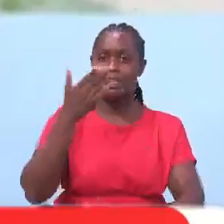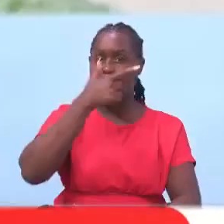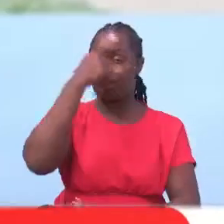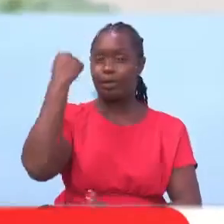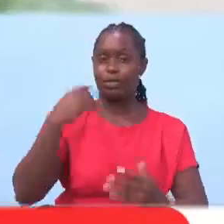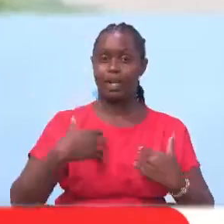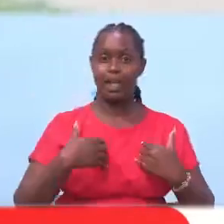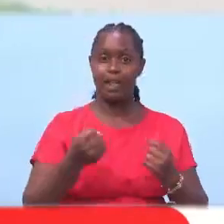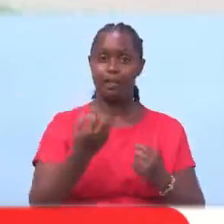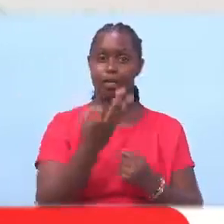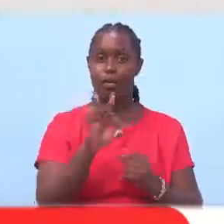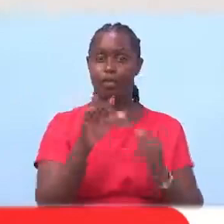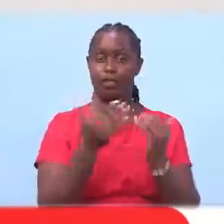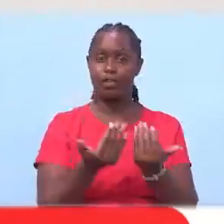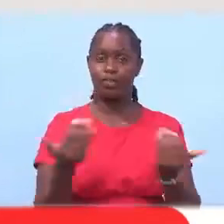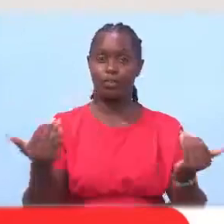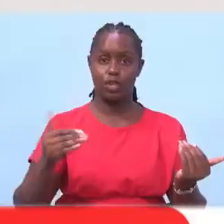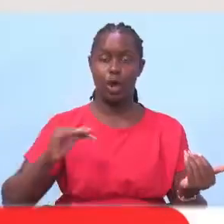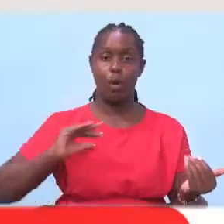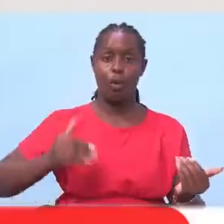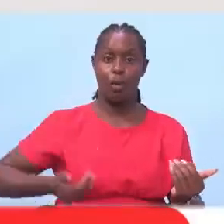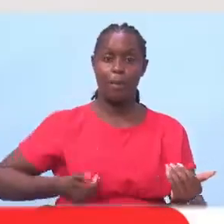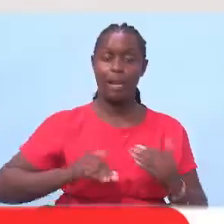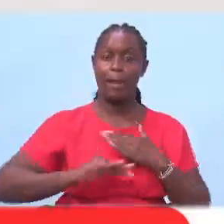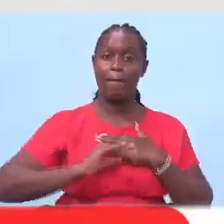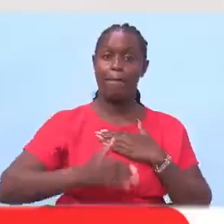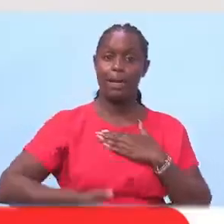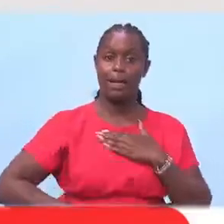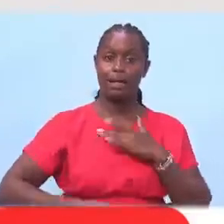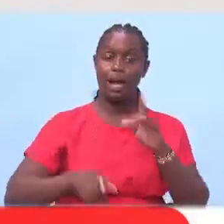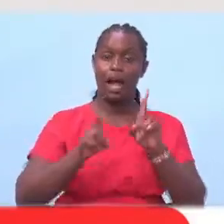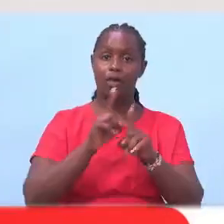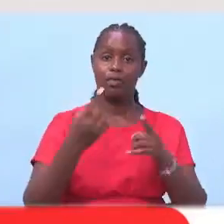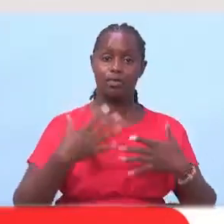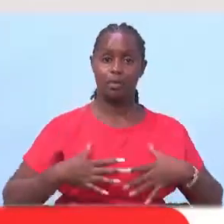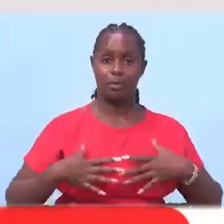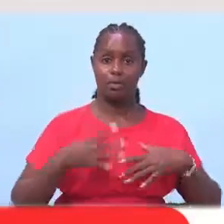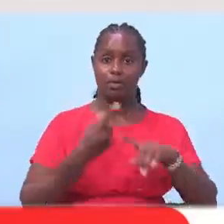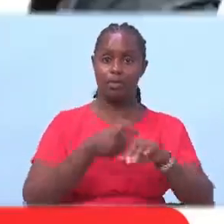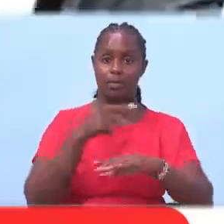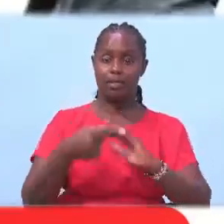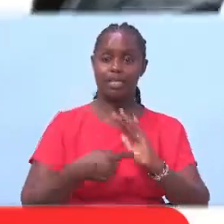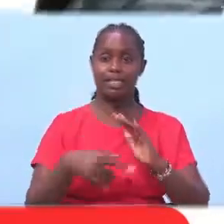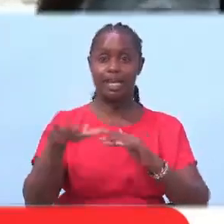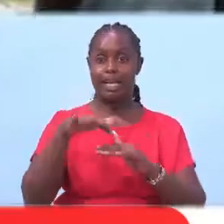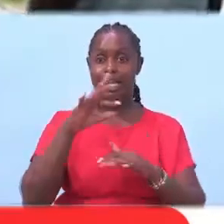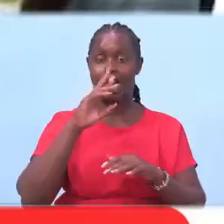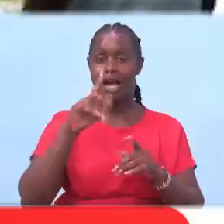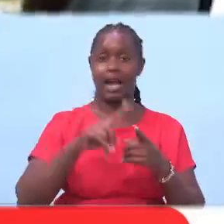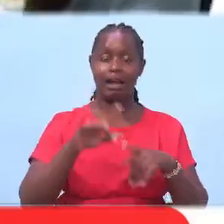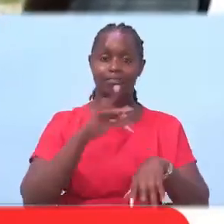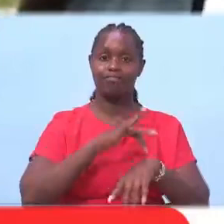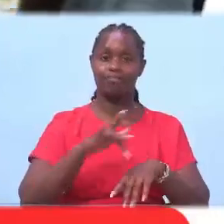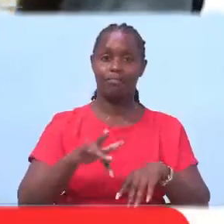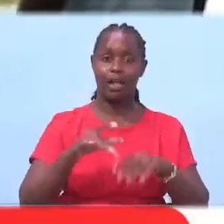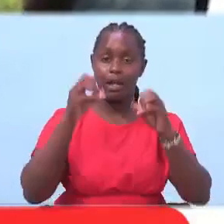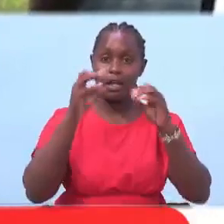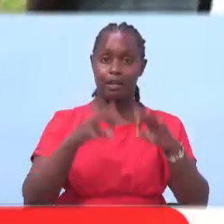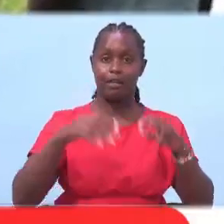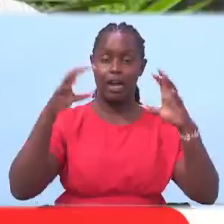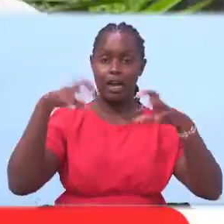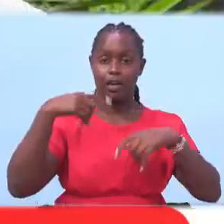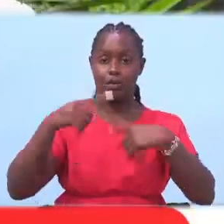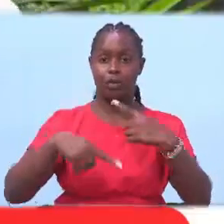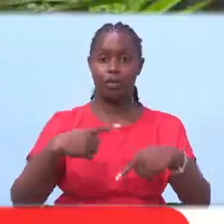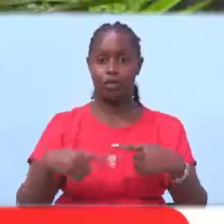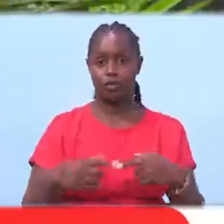afya ya watoto, kina mama wajawazito na wenyeji katika maeneo haya yamo hatarini ikiwa mvua hii